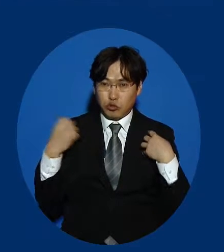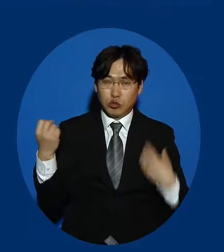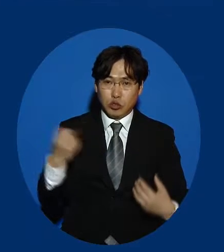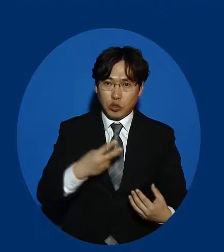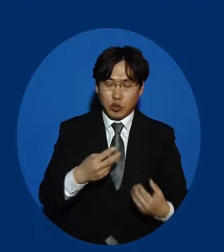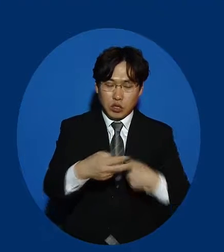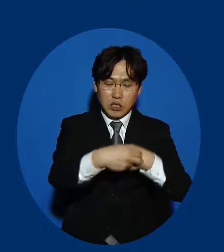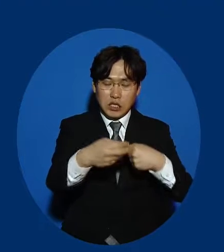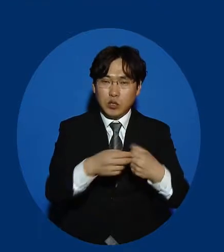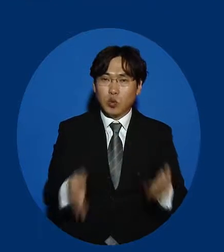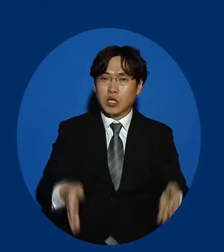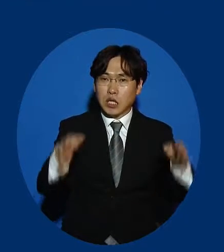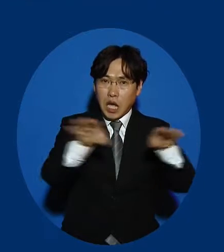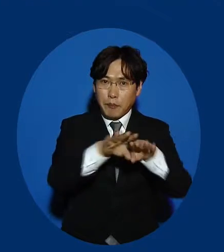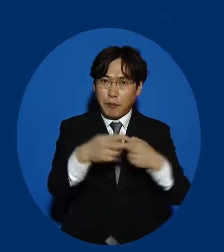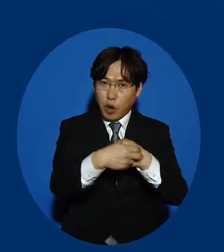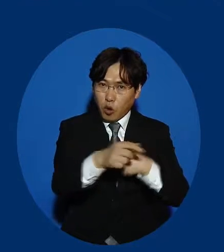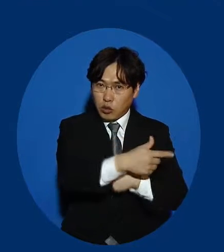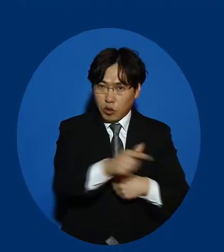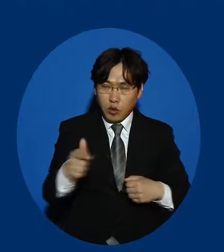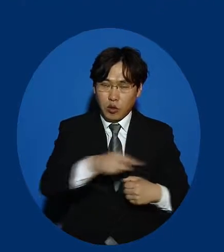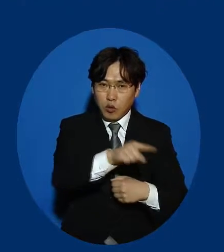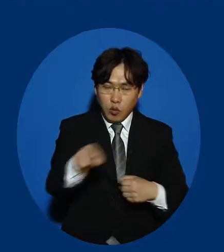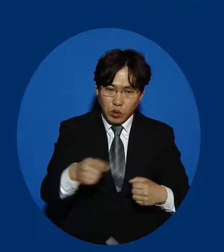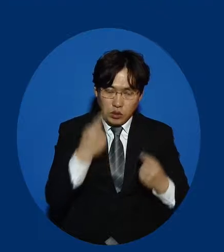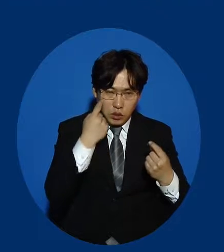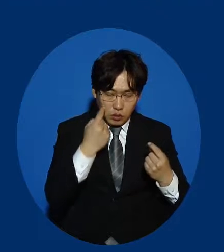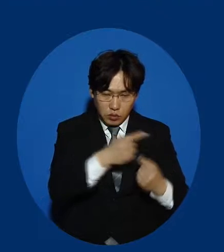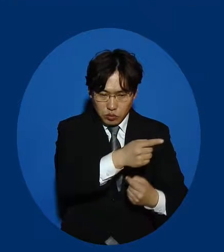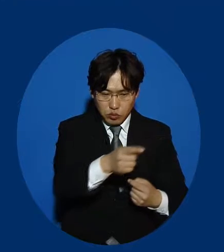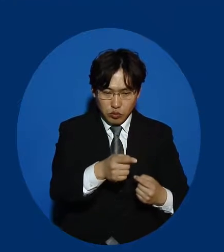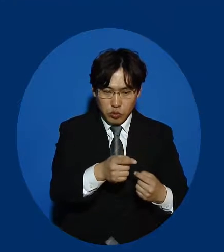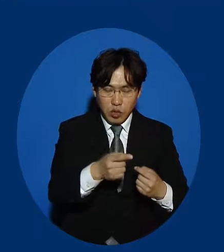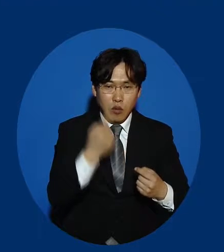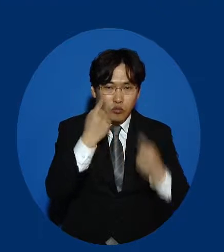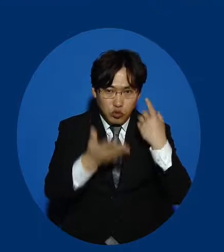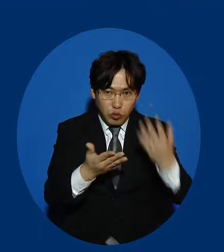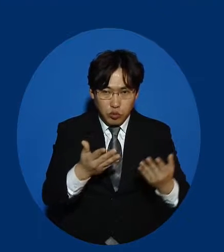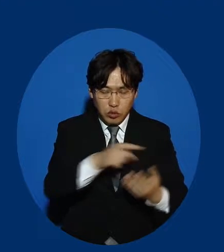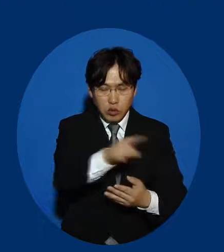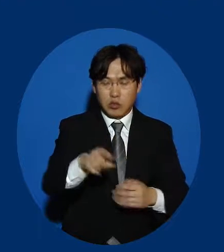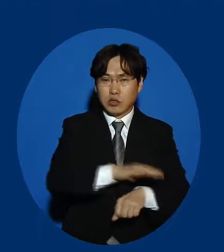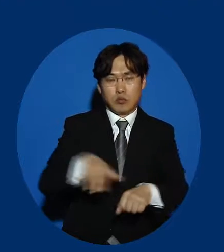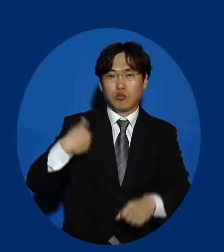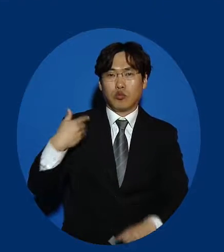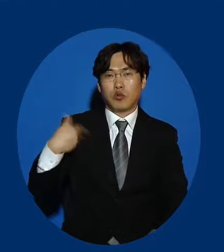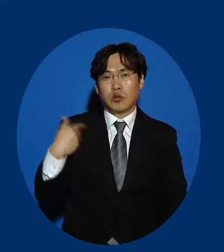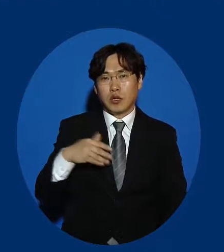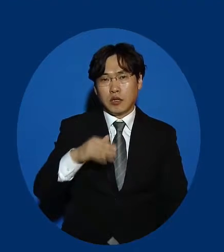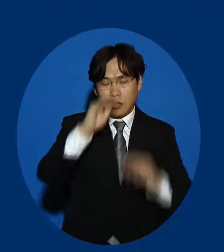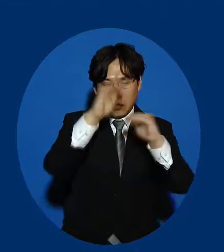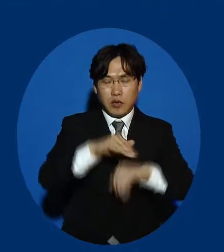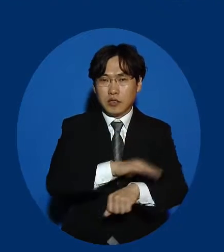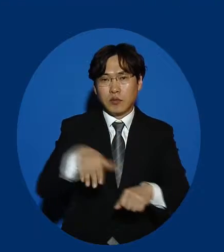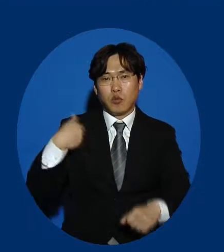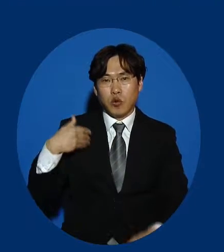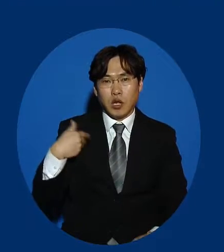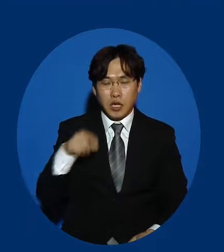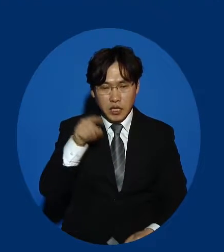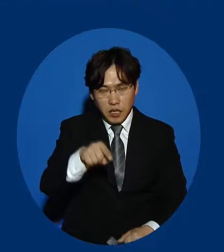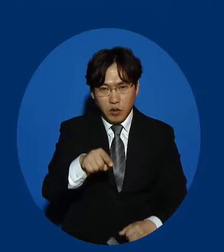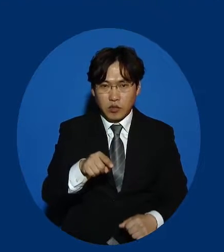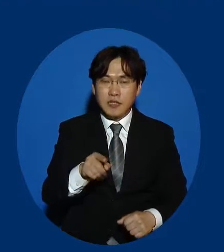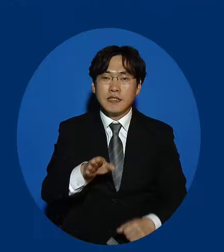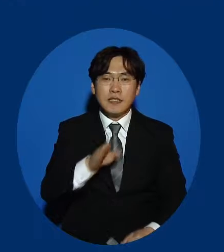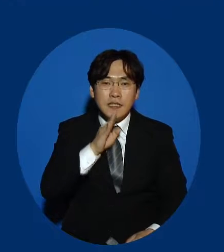것이냐, 저희가 몇 군데 모니터링을 해봤는데 뭐 있는지 많은지 모르는 곳들이 있더라고요. 어떻게 이걸